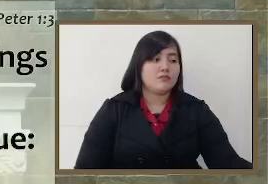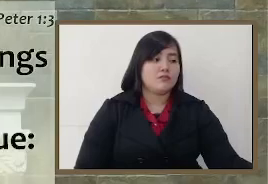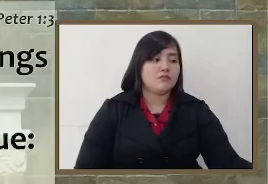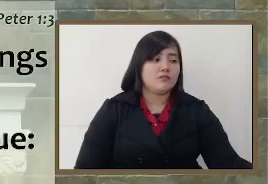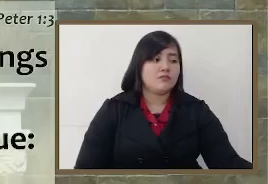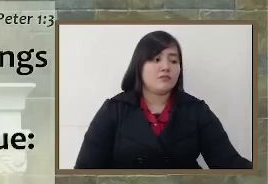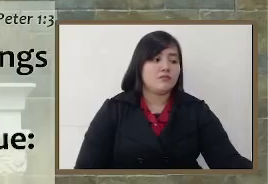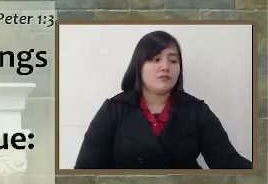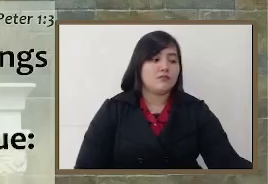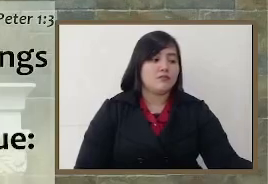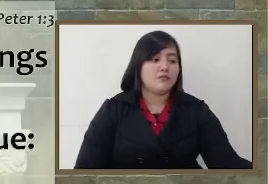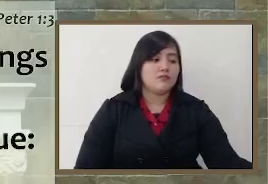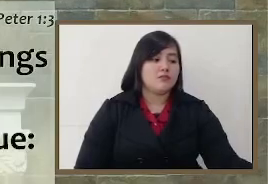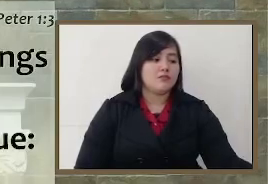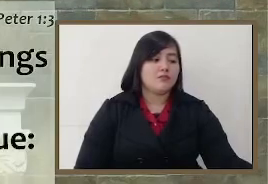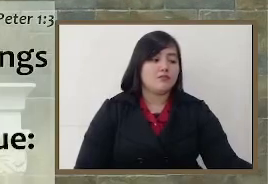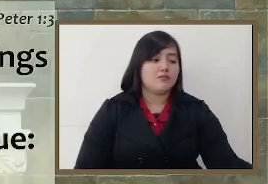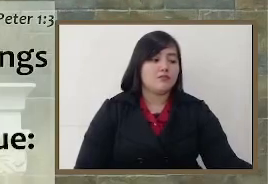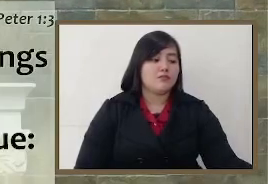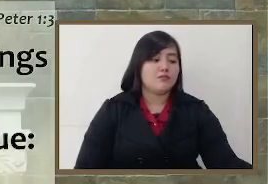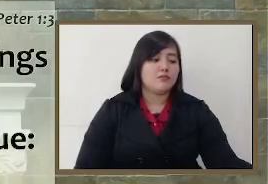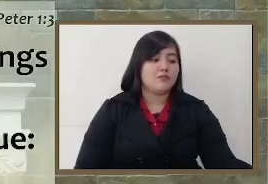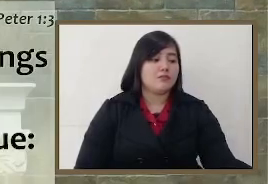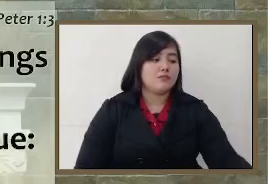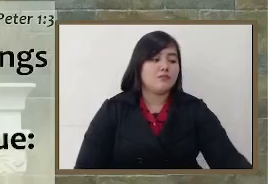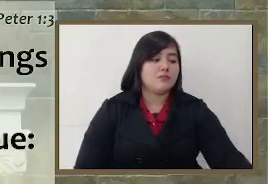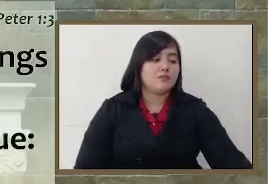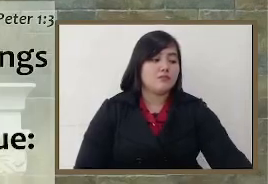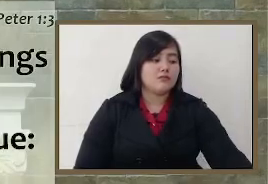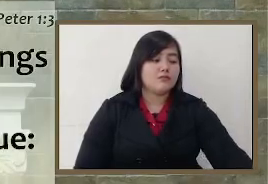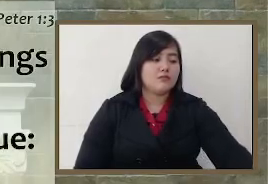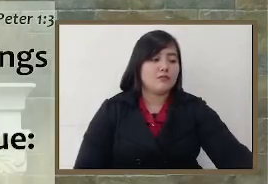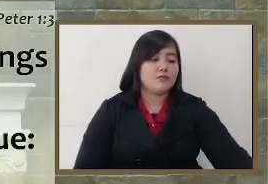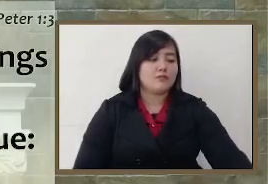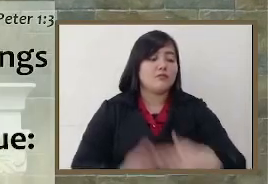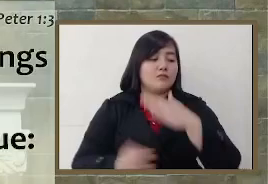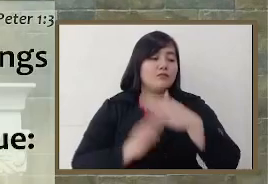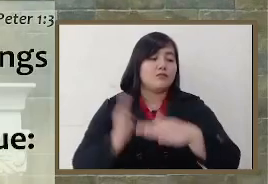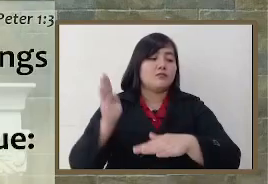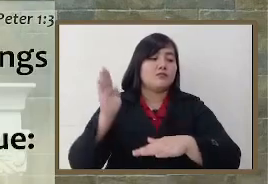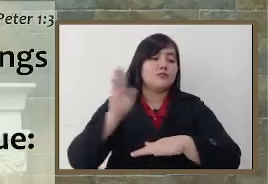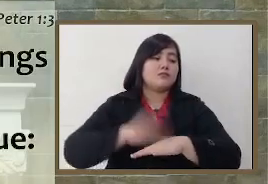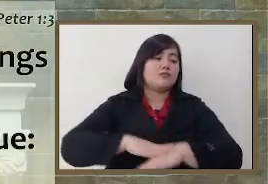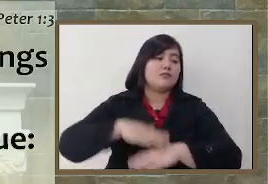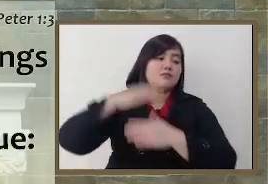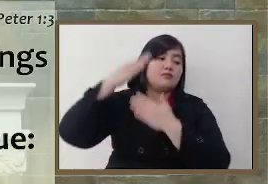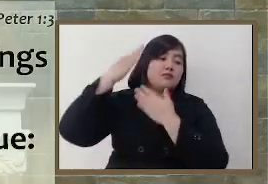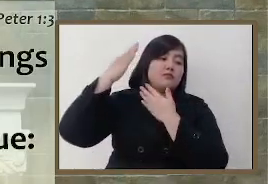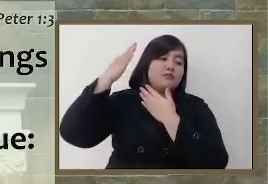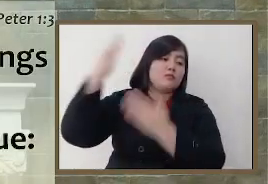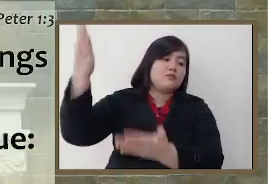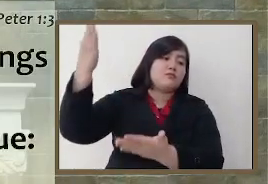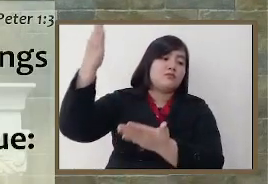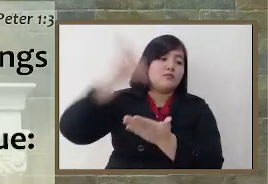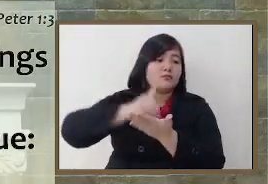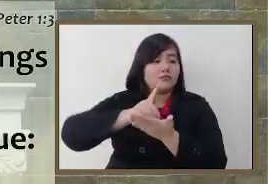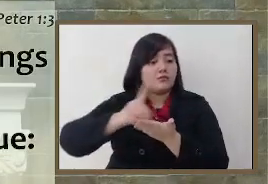Ayon, kapatid, as His divine power, God's power, ang ibig